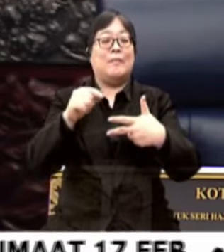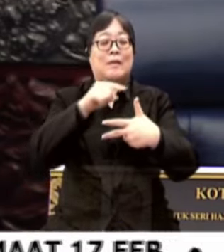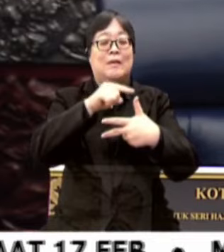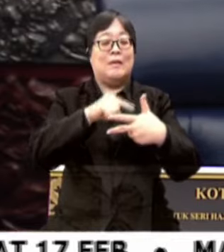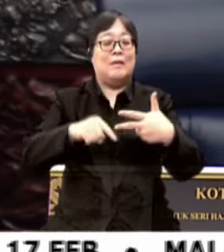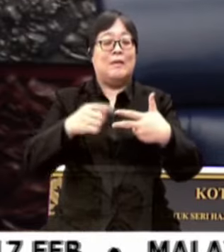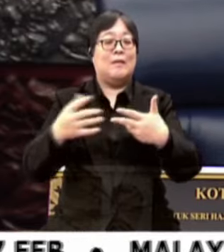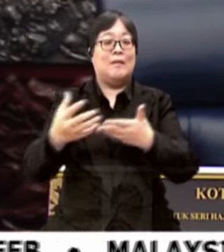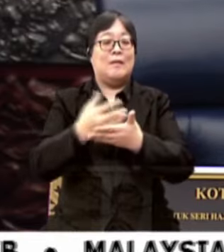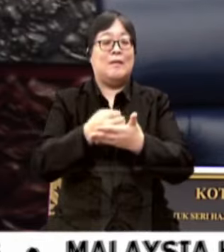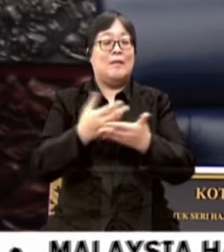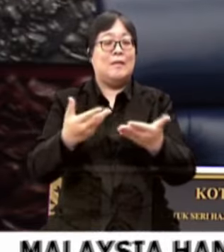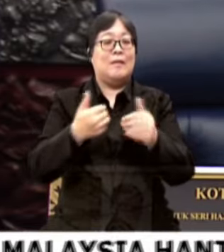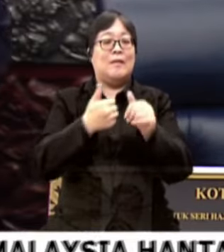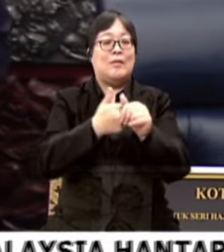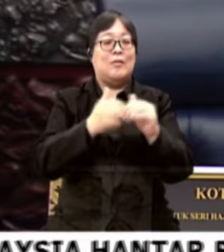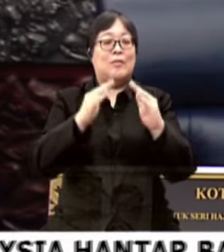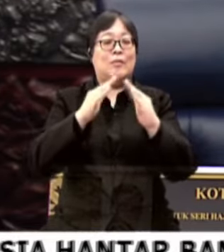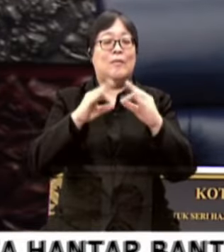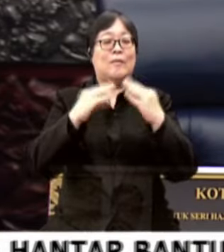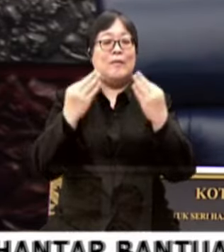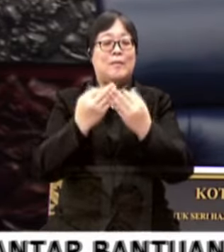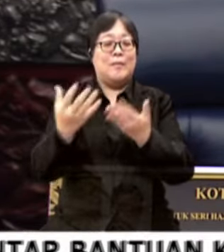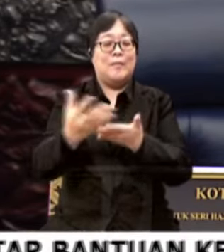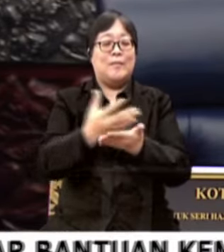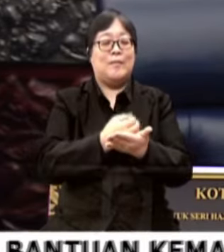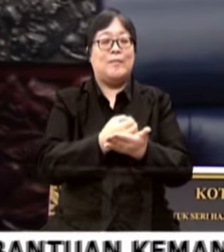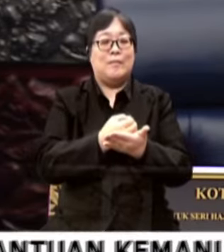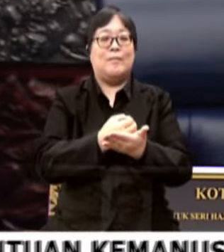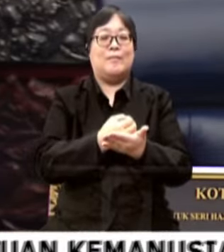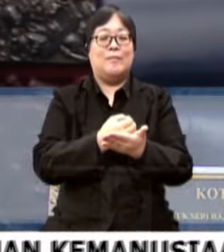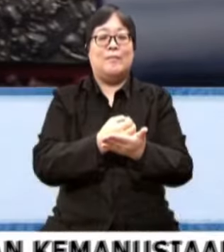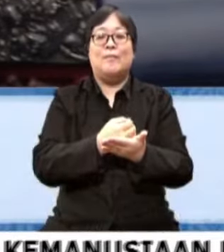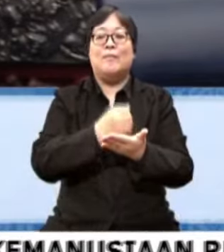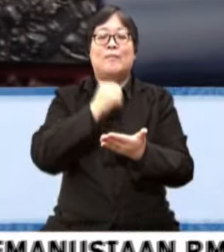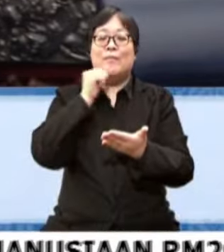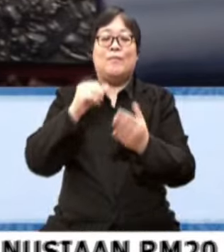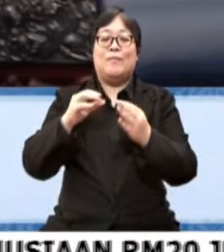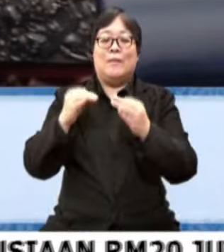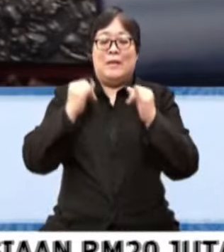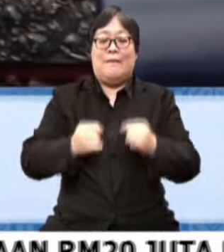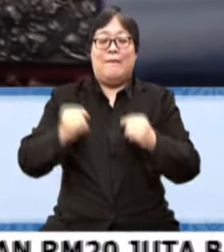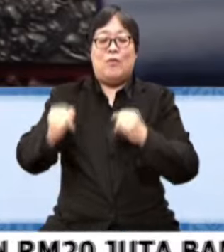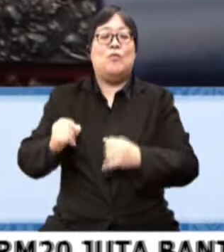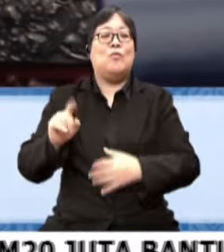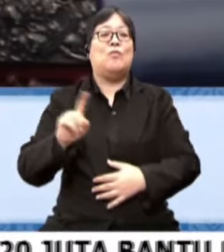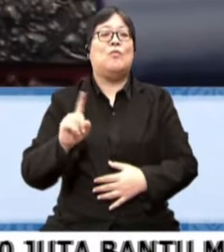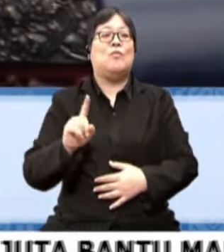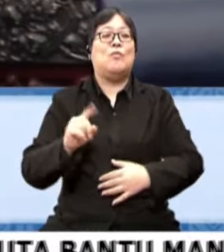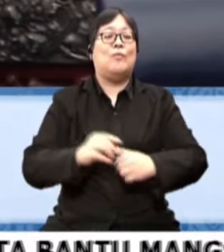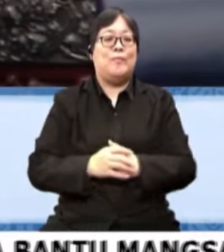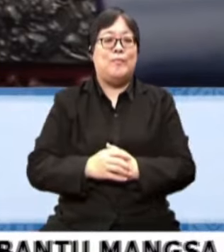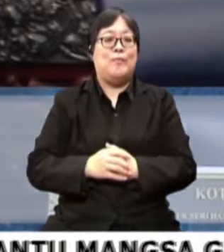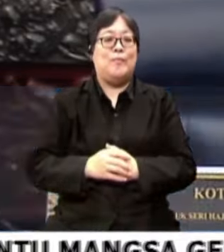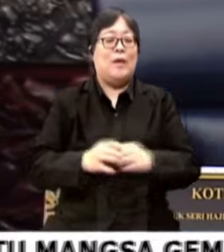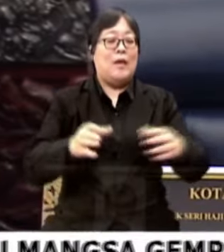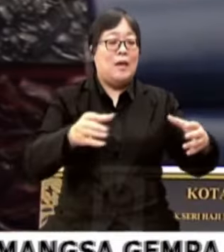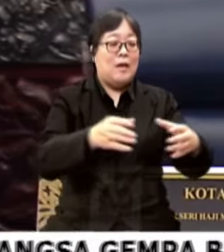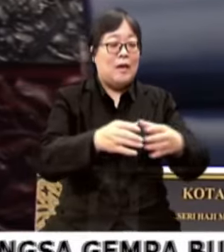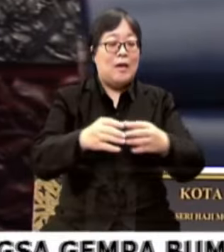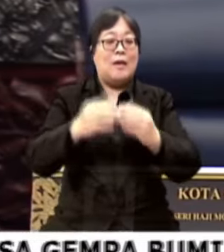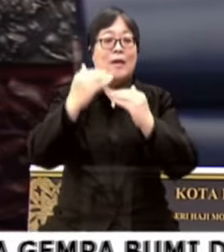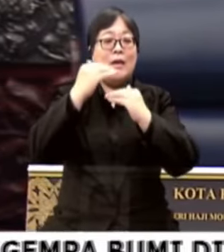ini adalah berdasarkan isi rumah dan bukannya merujuk kepada pendapatan individu kategori dan hak